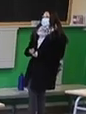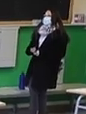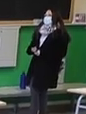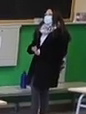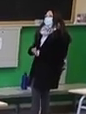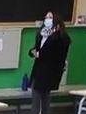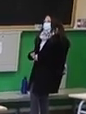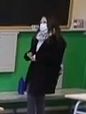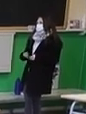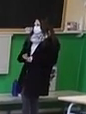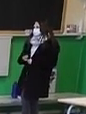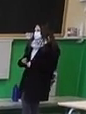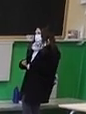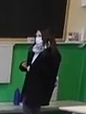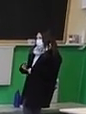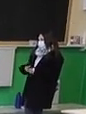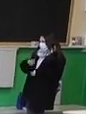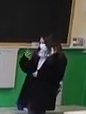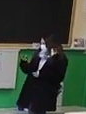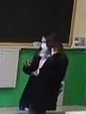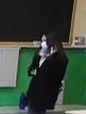della toscana eugenio giani